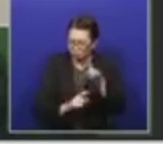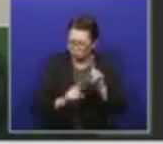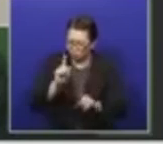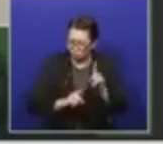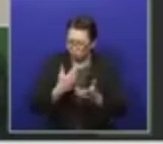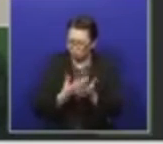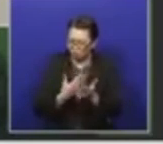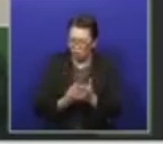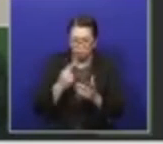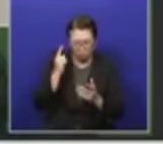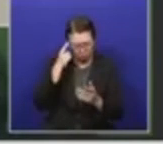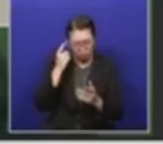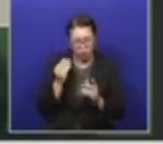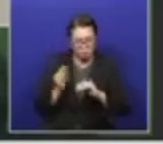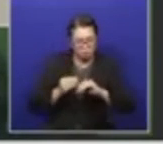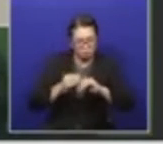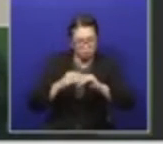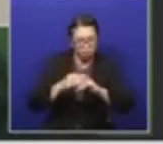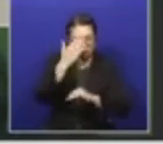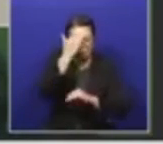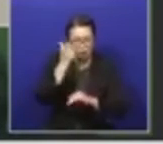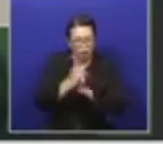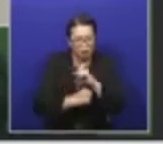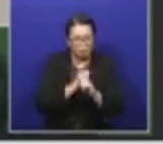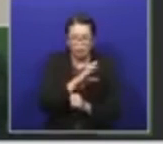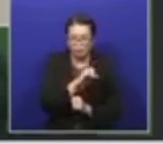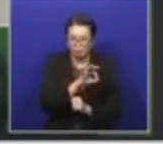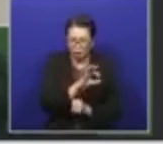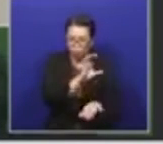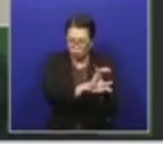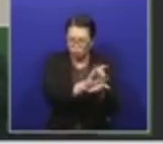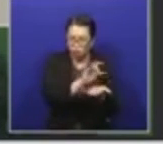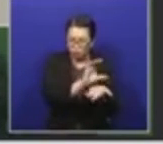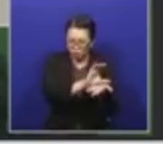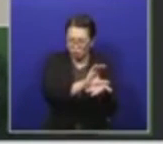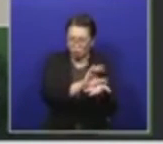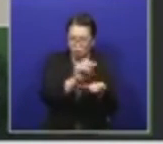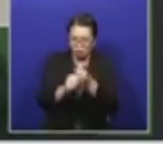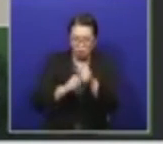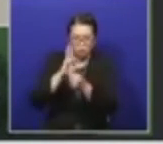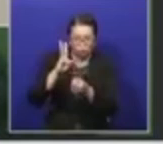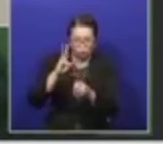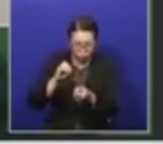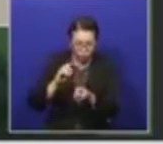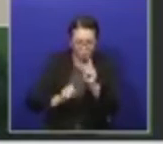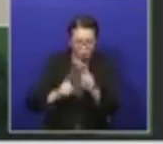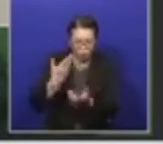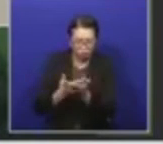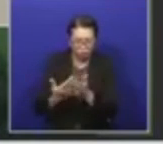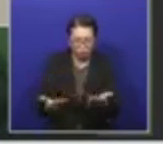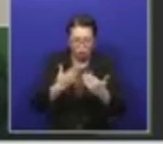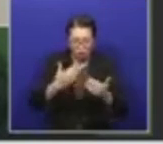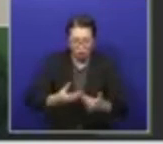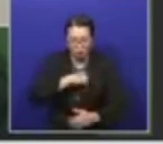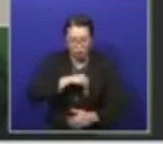มันน่าจะมากขึ้นลดลงจากปี59นะครับลดลงมากเลยประเด็นเท่าที่สอบถามลงไปก็คือว่